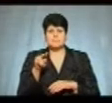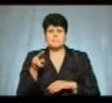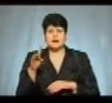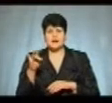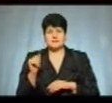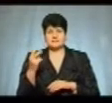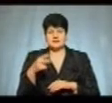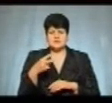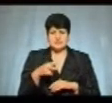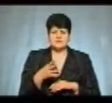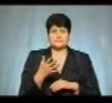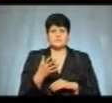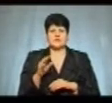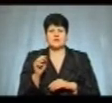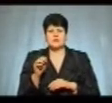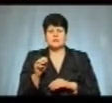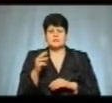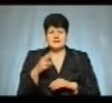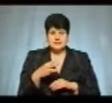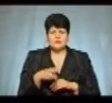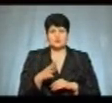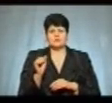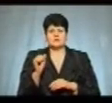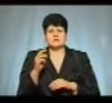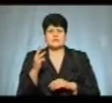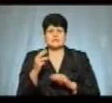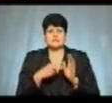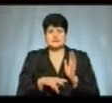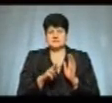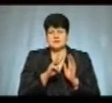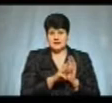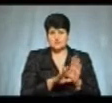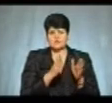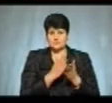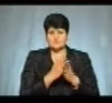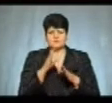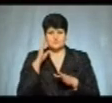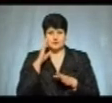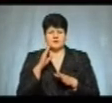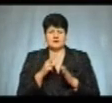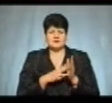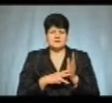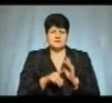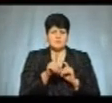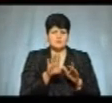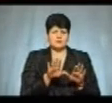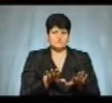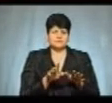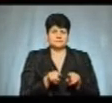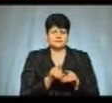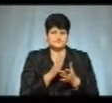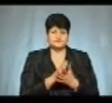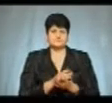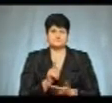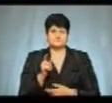30-му, Сергій Семенов на 46-му, Артем Тищенко на 73-му і Тарас Лисюк на 81-му місці.